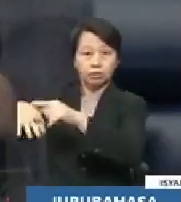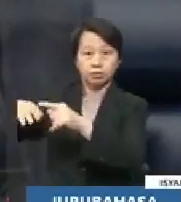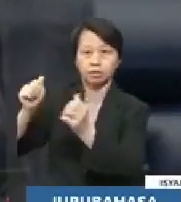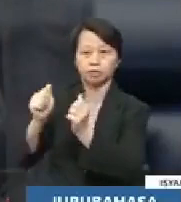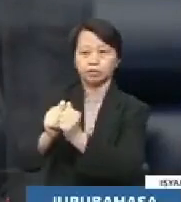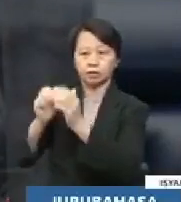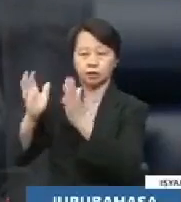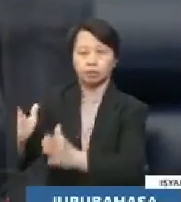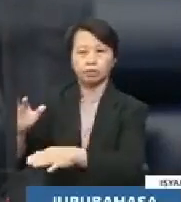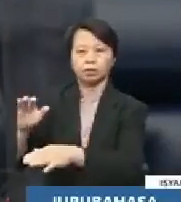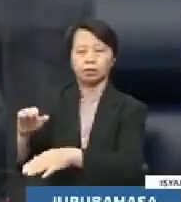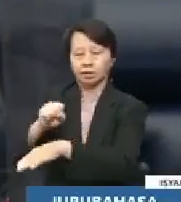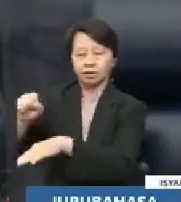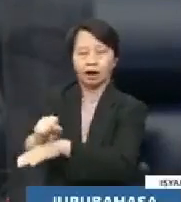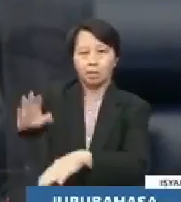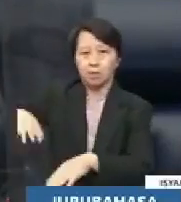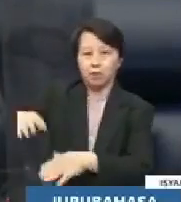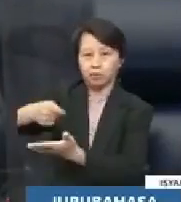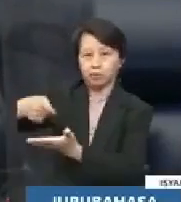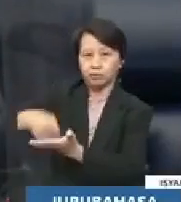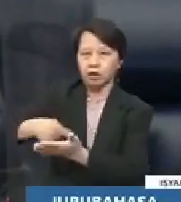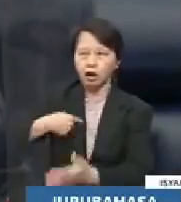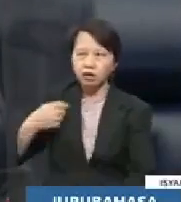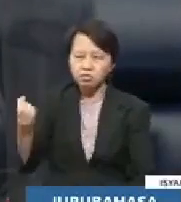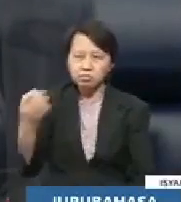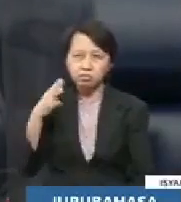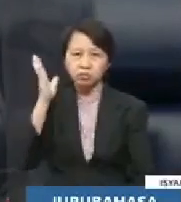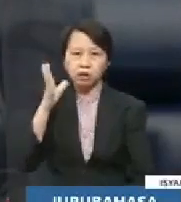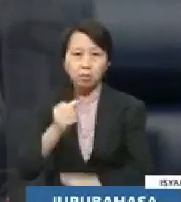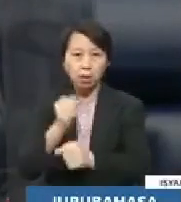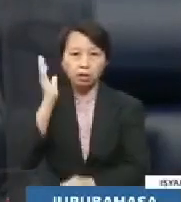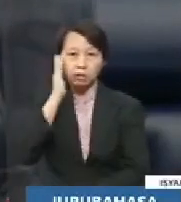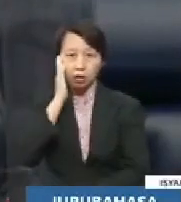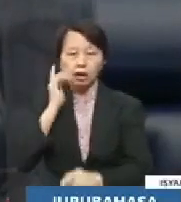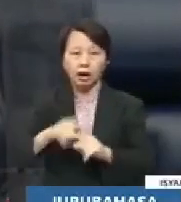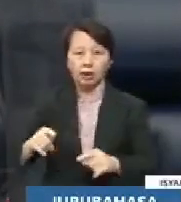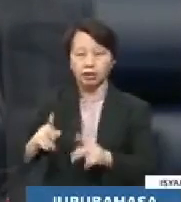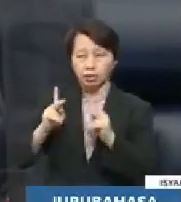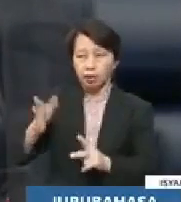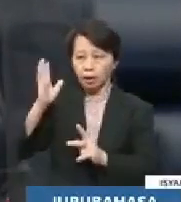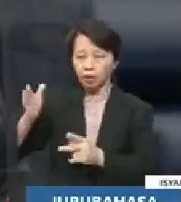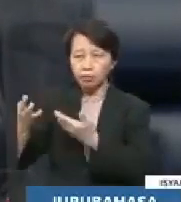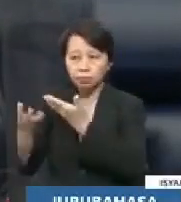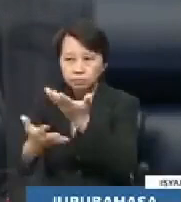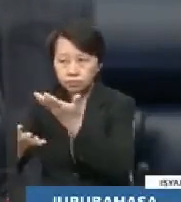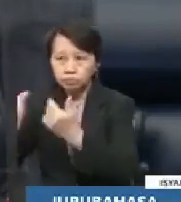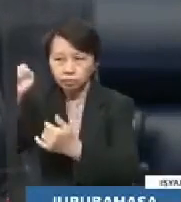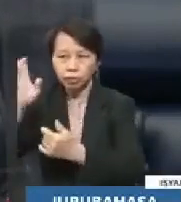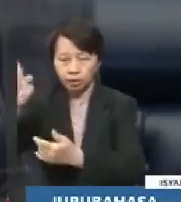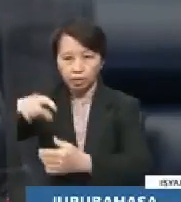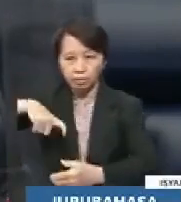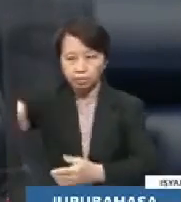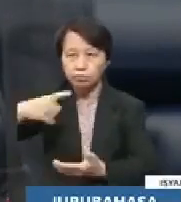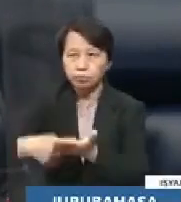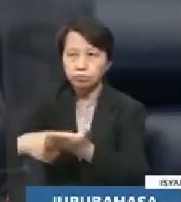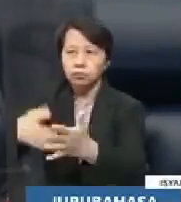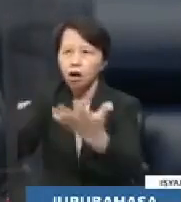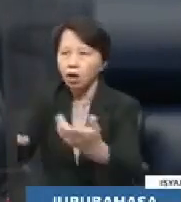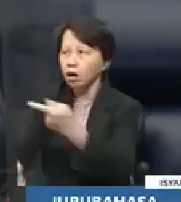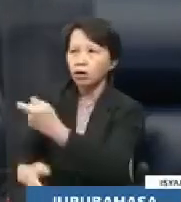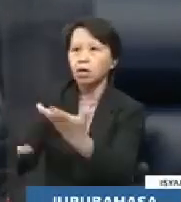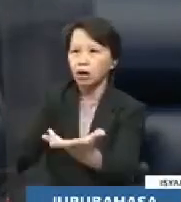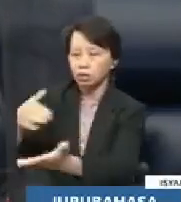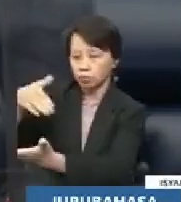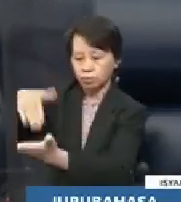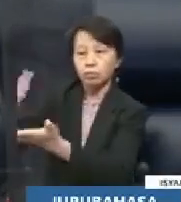dengan pihak yaitu cuma di PK perundingan saja jadi paham gitu bagaimanapun pihak kami akan berurusan dengan pihak aja negeri untuk dapat lebih